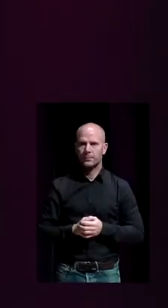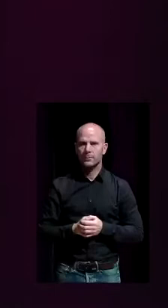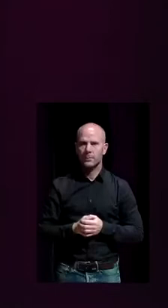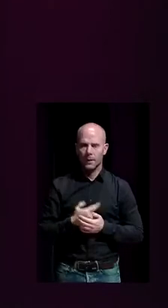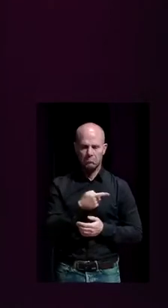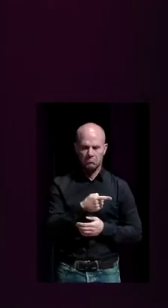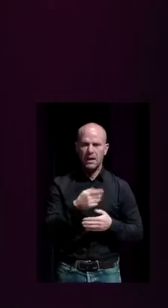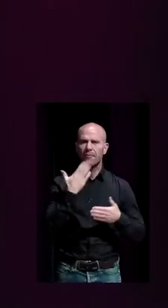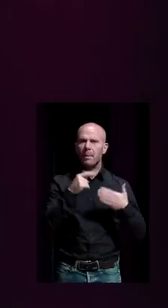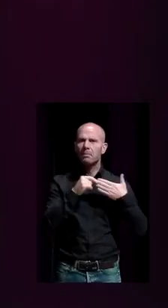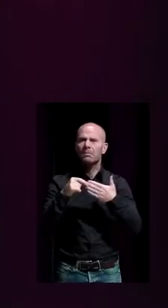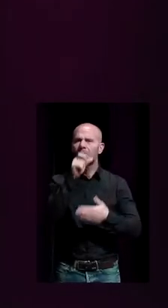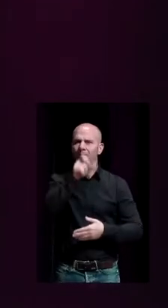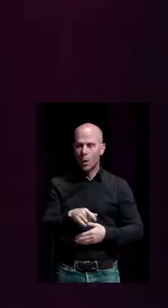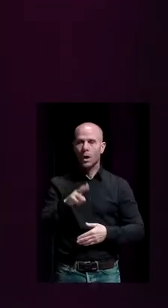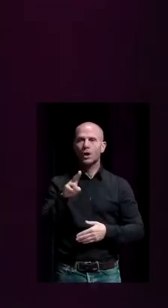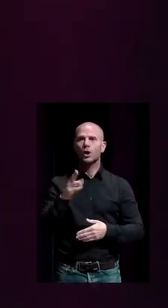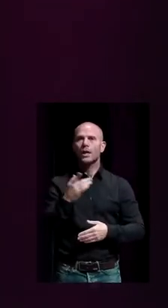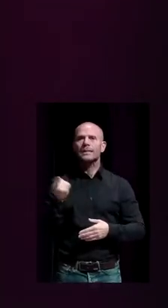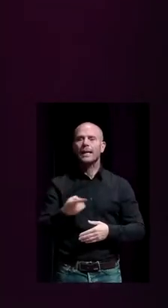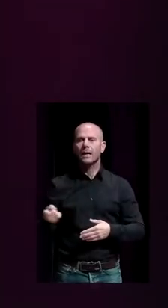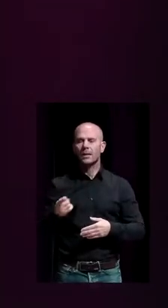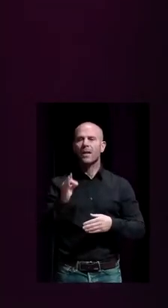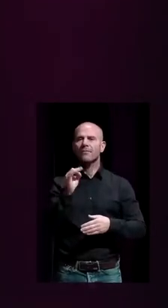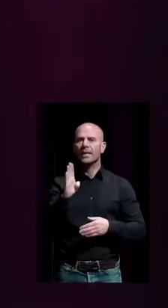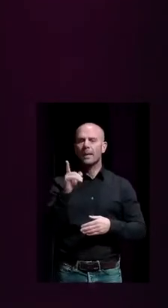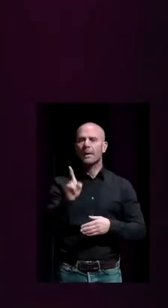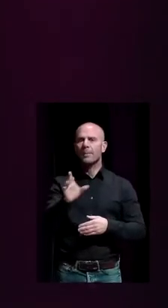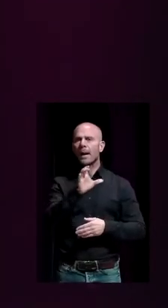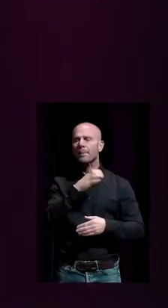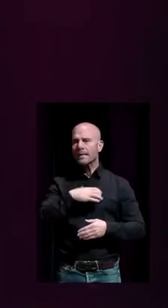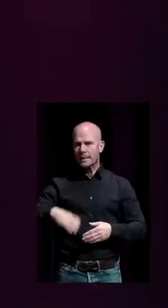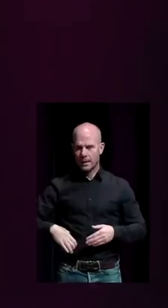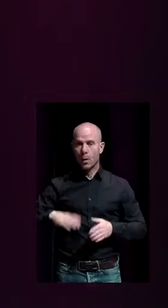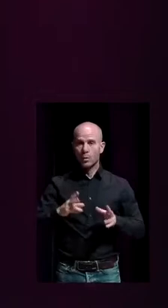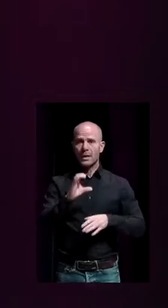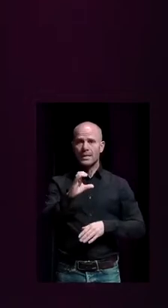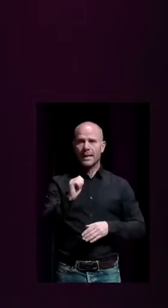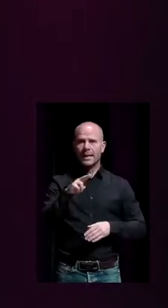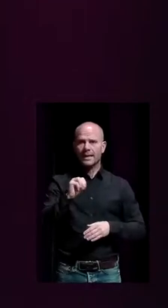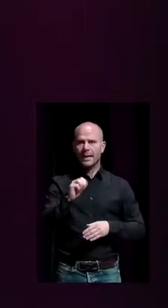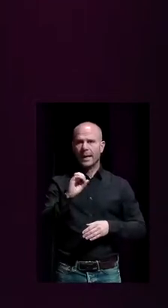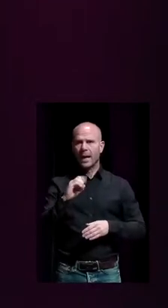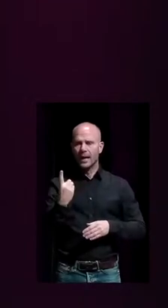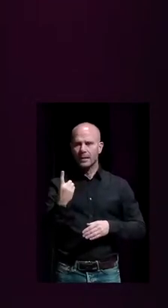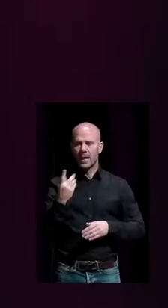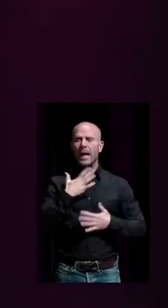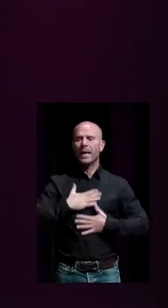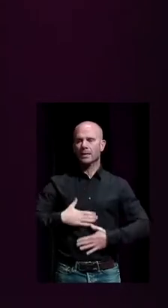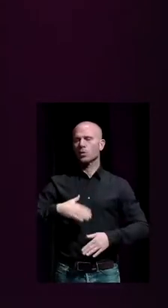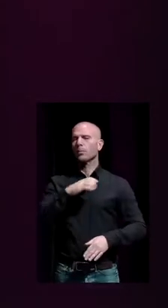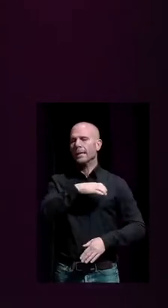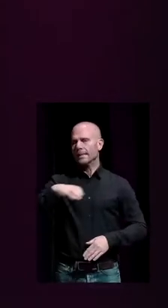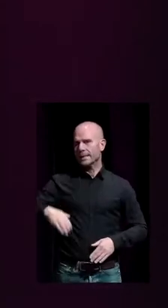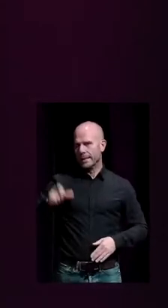leddes av Nya Zeelands före detta premiärminister och Senegals hälsominister.